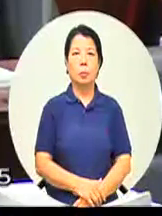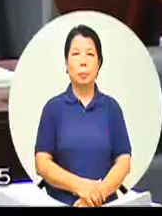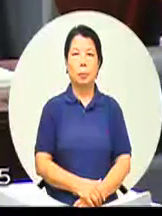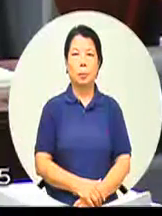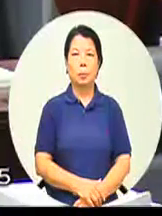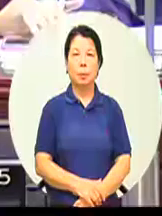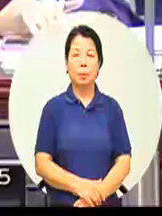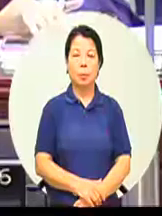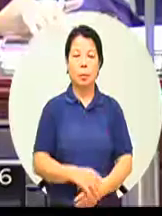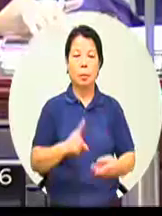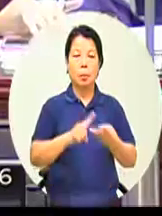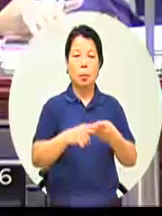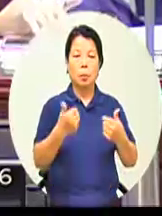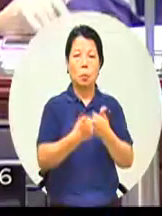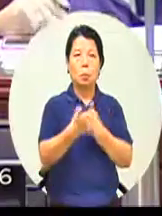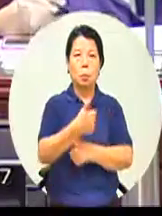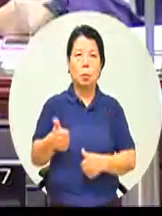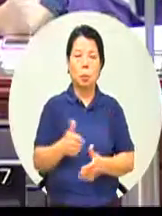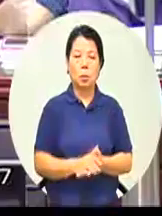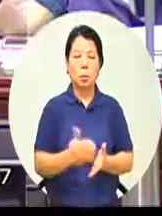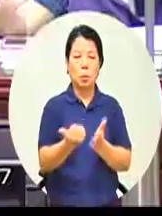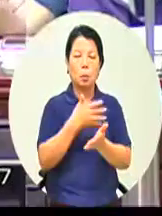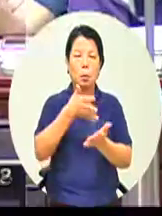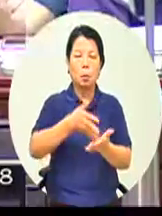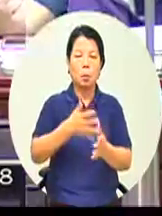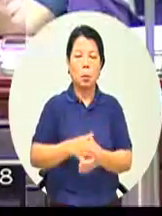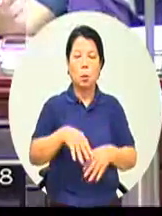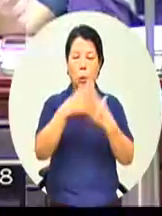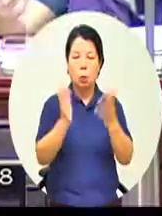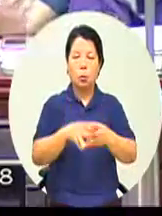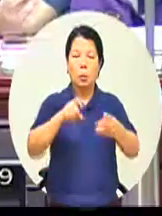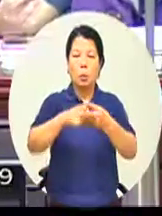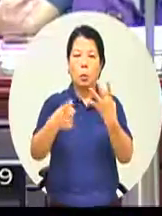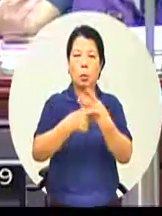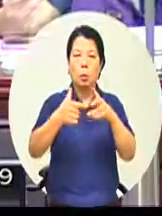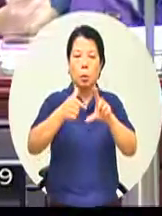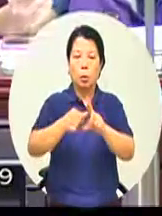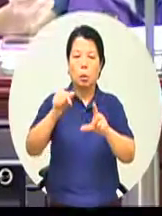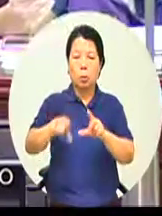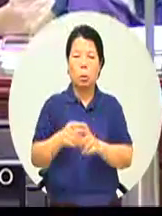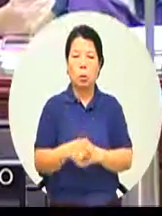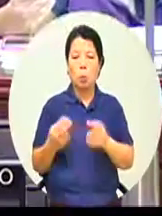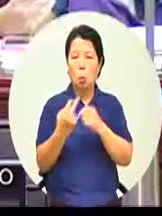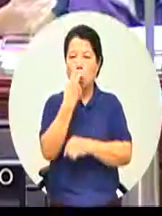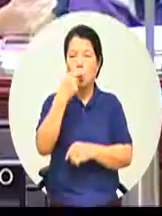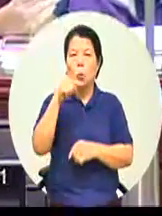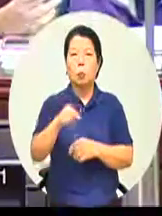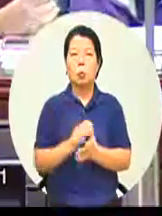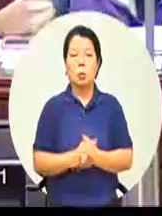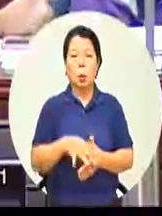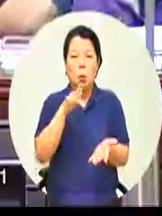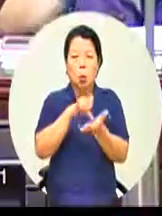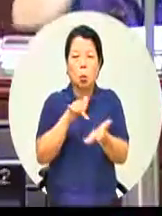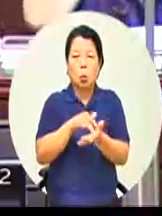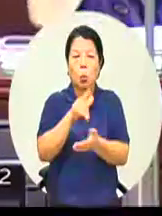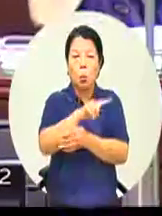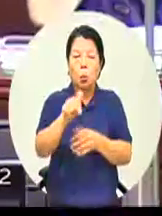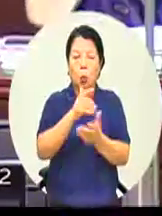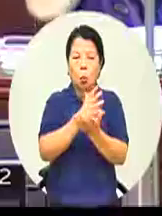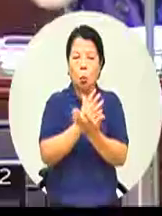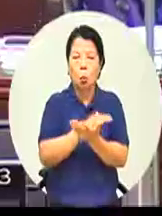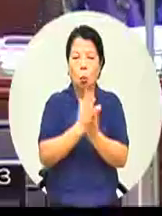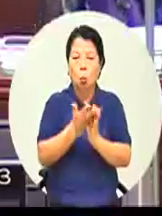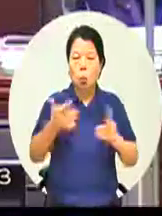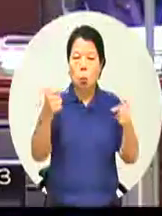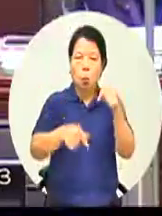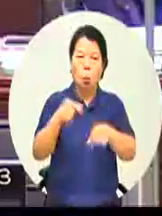那个王源刚刚提到这个整个工业区的空气还有很多这个毒物的化合物哦，这个